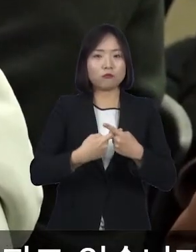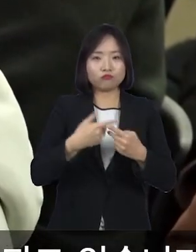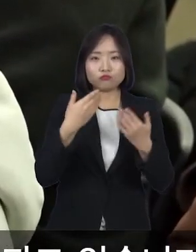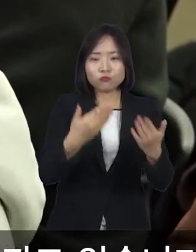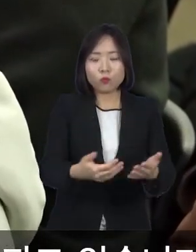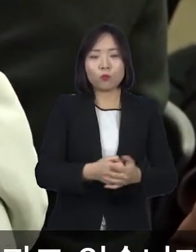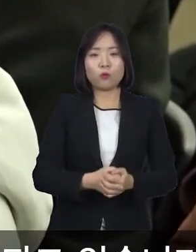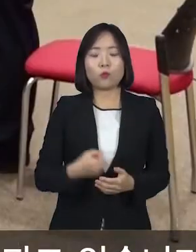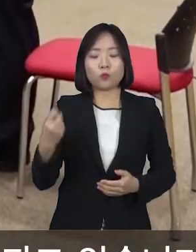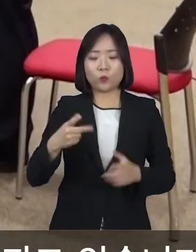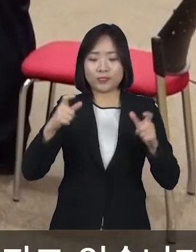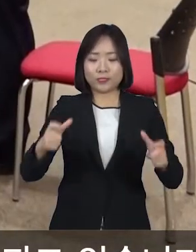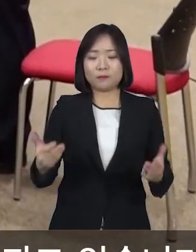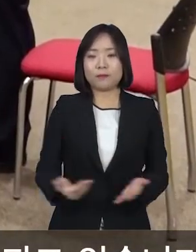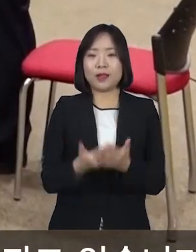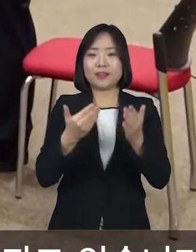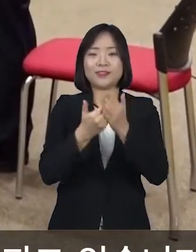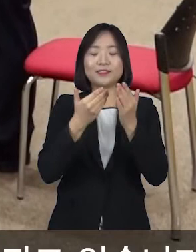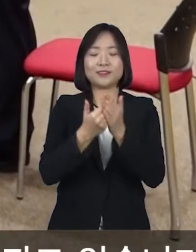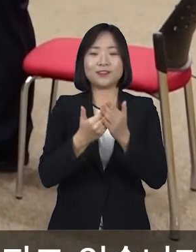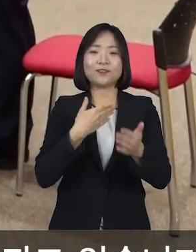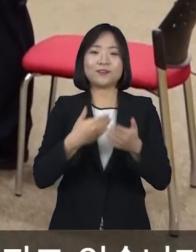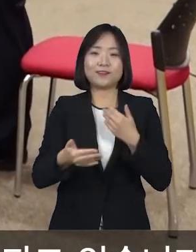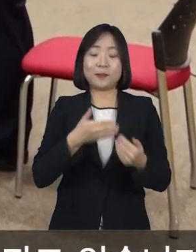기여할 수 있는 체험의 장이 되고 있습니다.